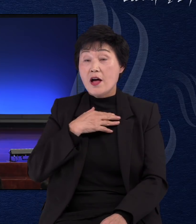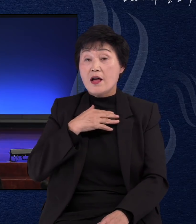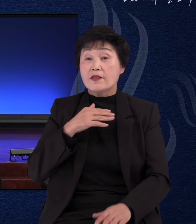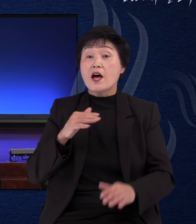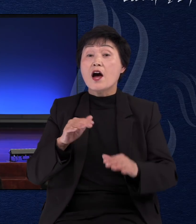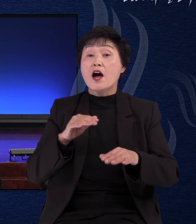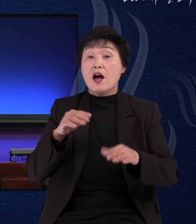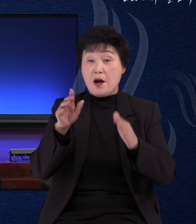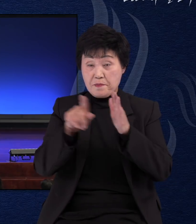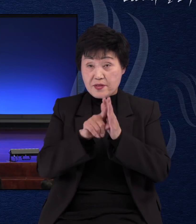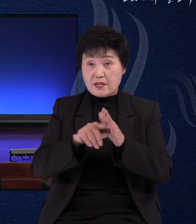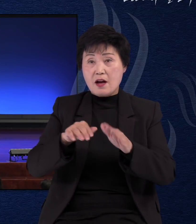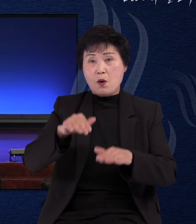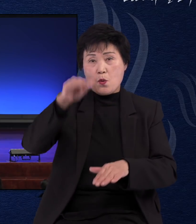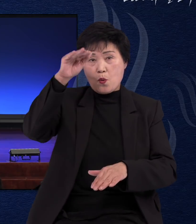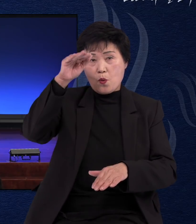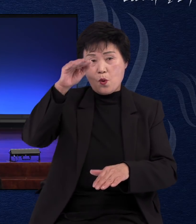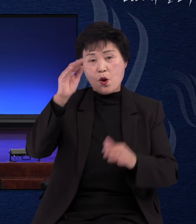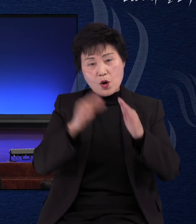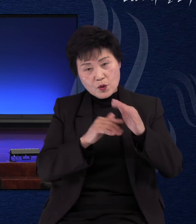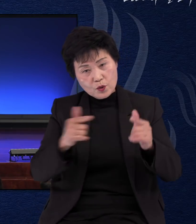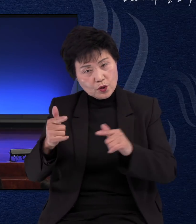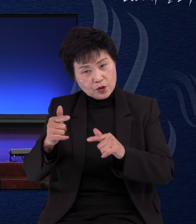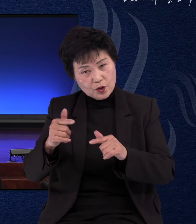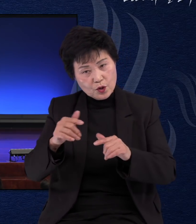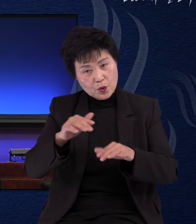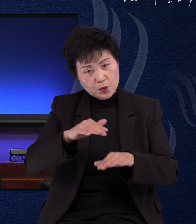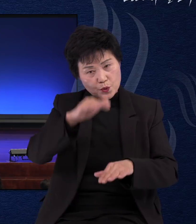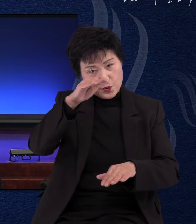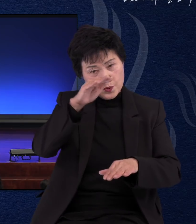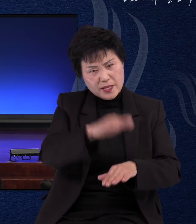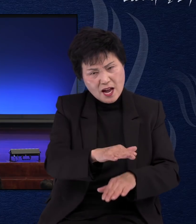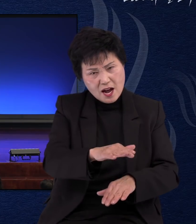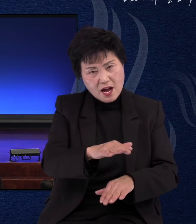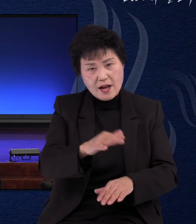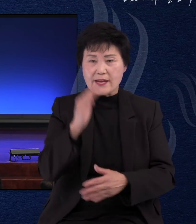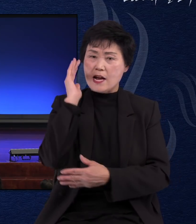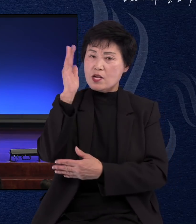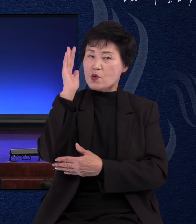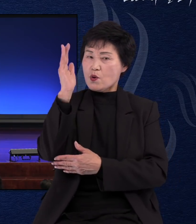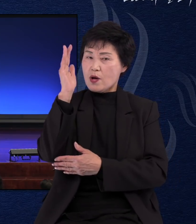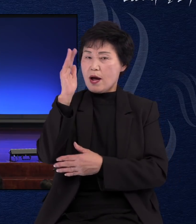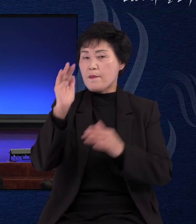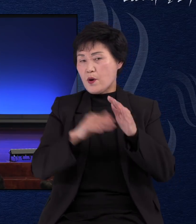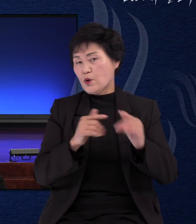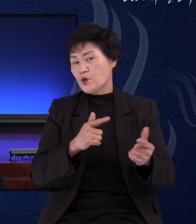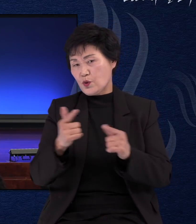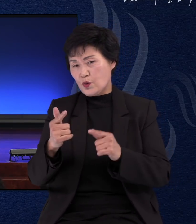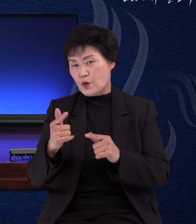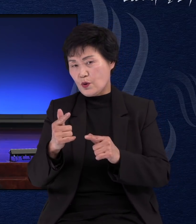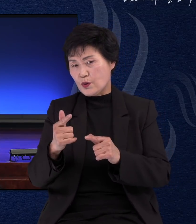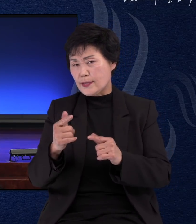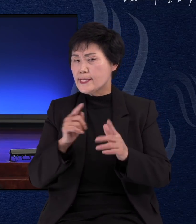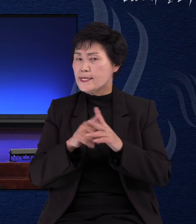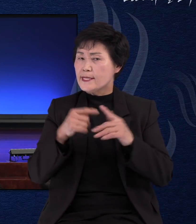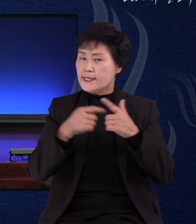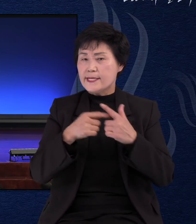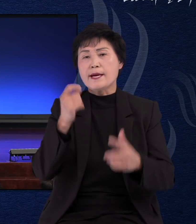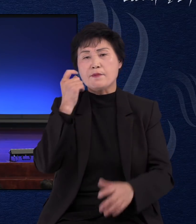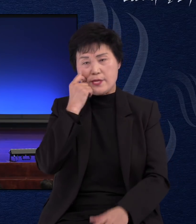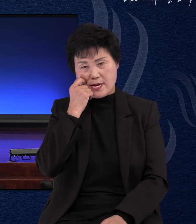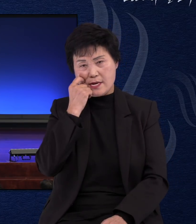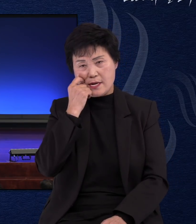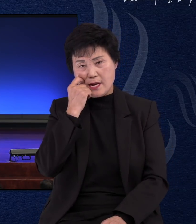낮아서 내 설교를 못 알아듣는다 라고 하는 희한한 교만이 있어서 내가 아무리 불투만을 얘기하고